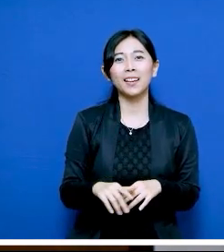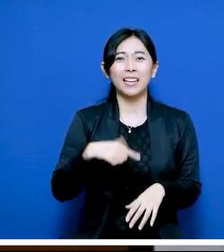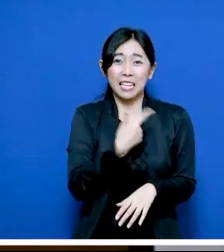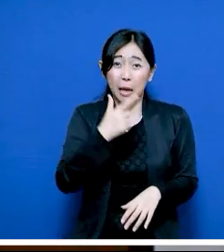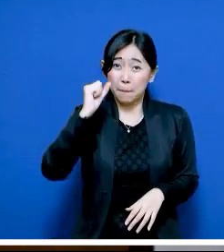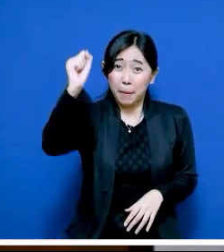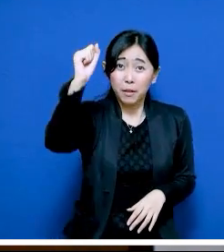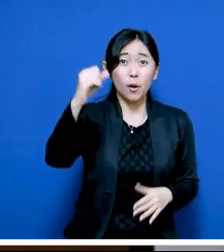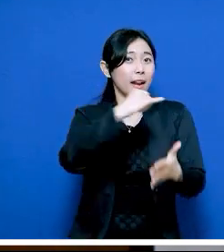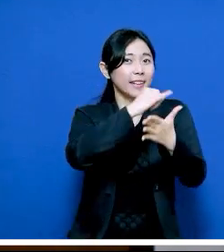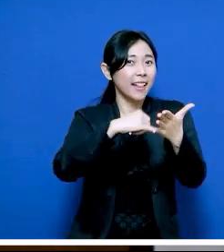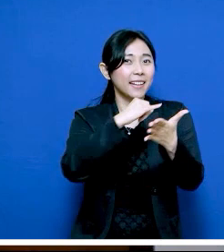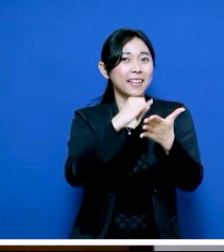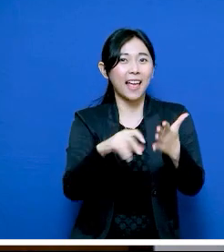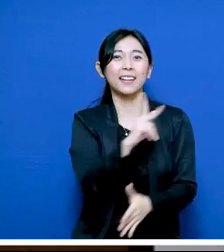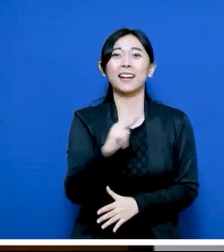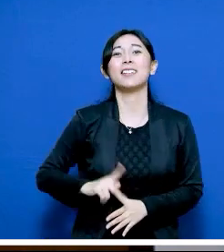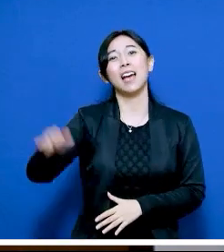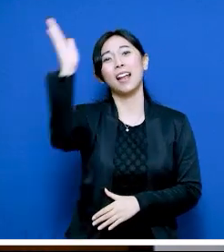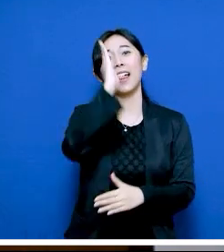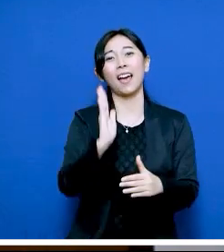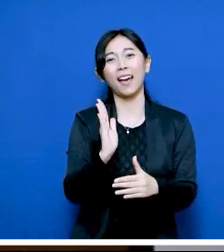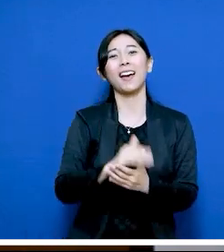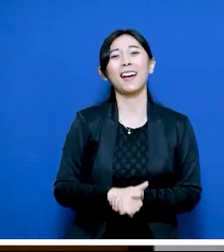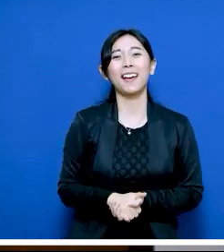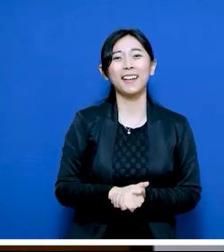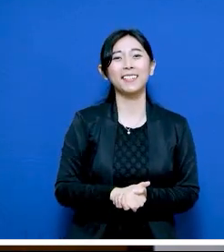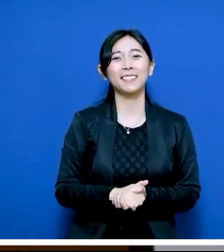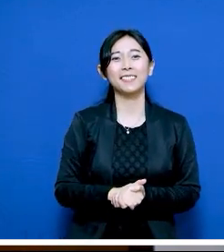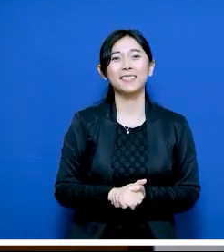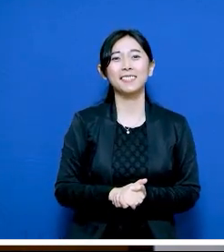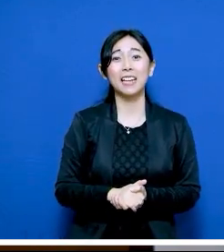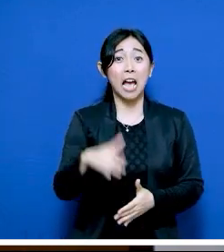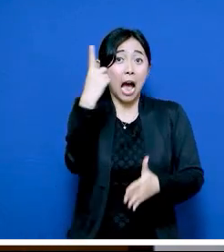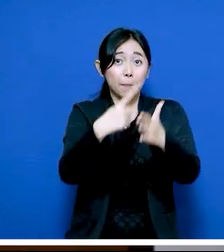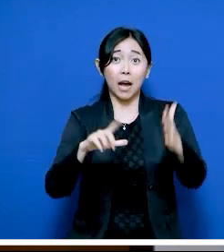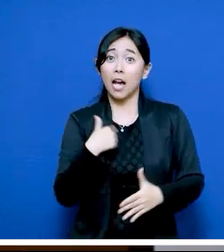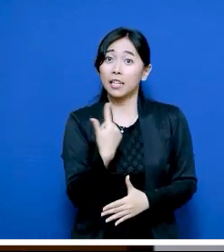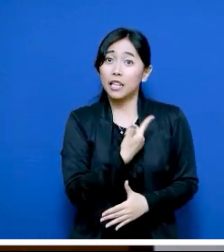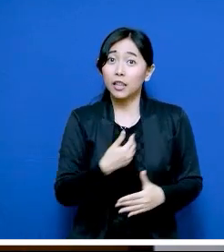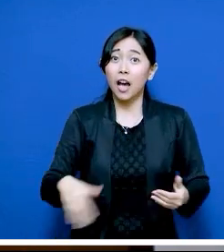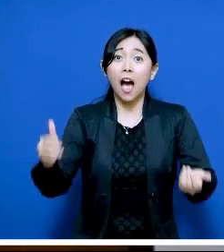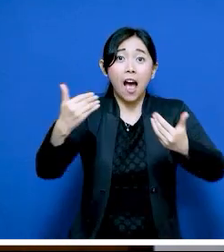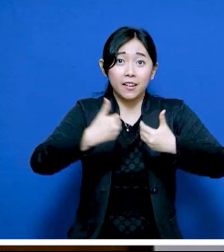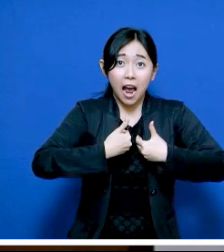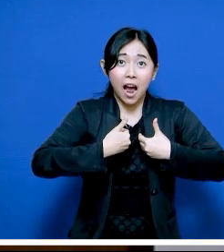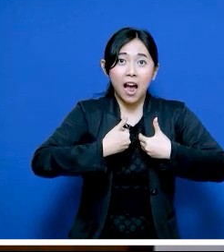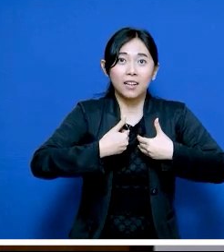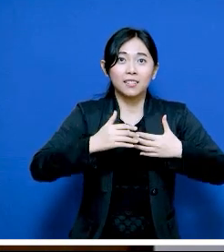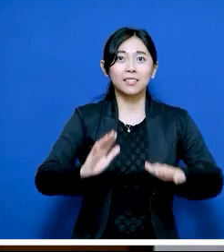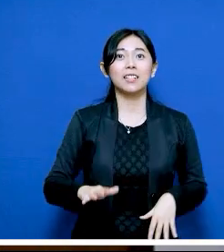memperjuangkan nilai-nilai kerajaan Allah di dalamnya, akankah kita juga punya